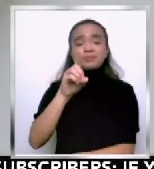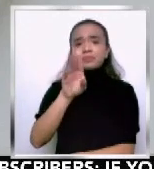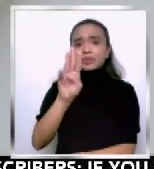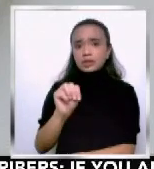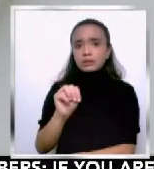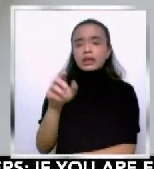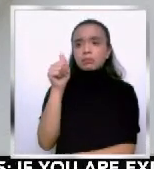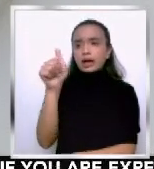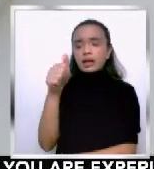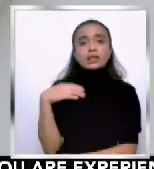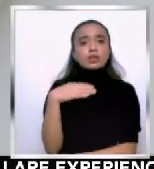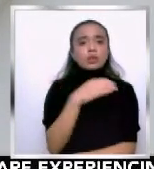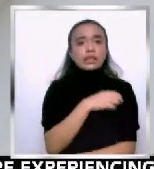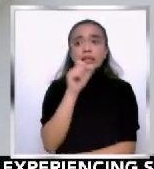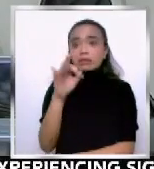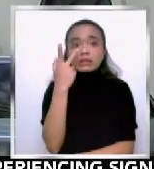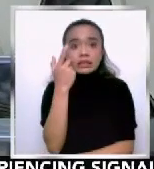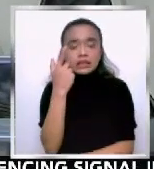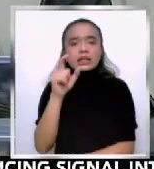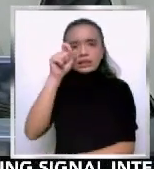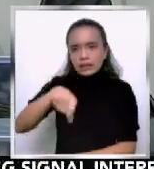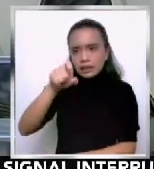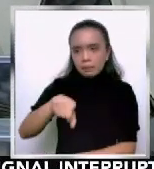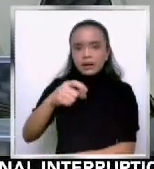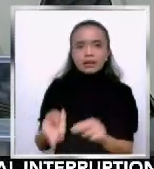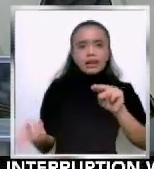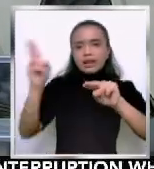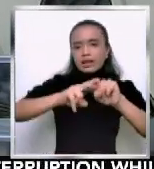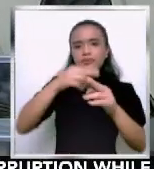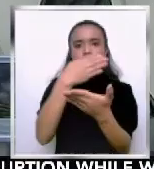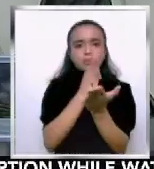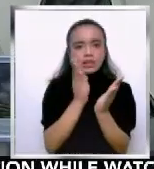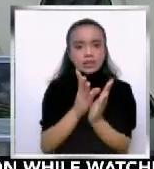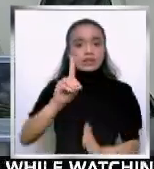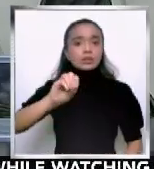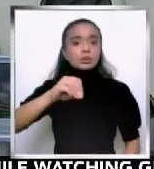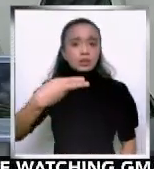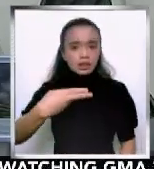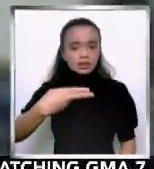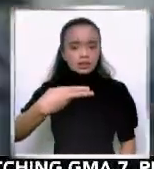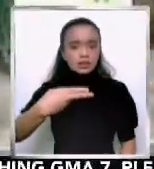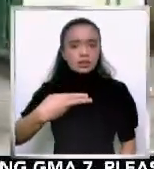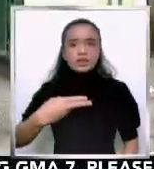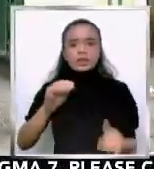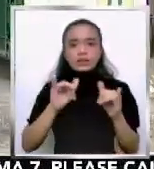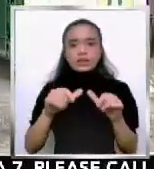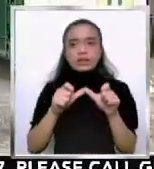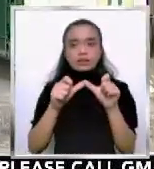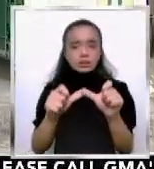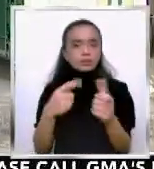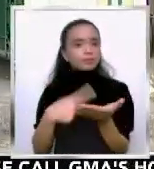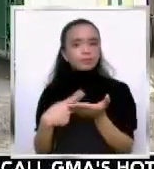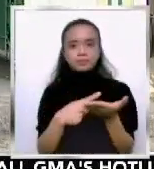sa Kongreso kung makikita nilang karapat-dapat na taasan ang budget ng DOH habang tinatalakay ang budget. Tina